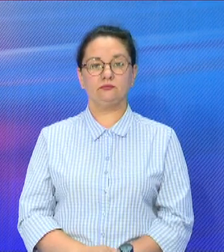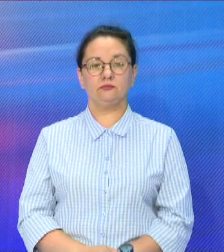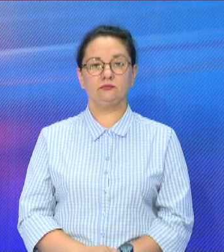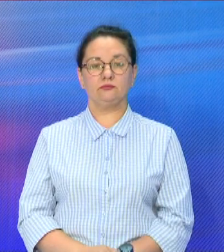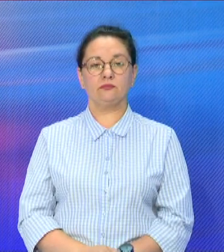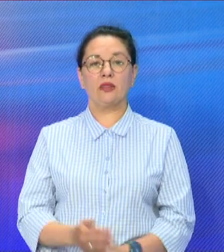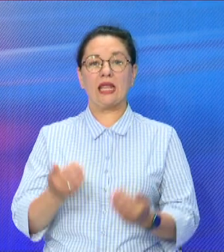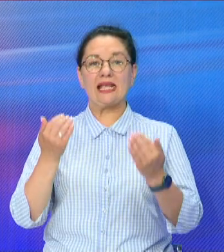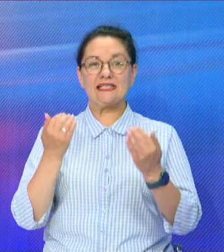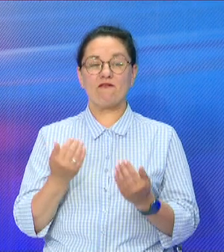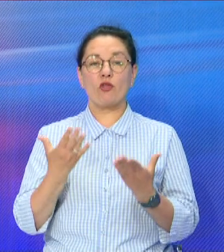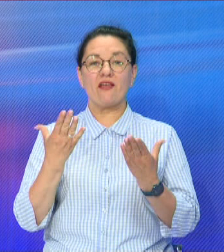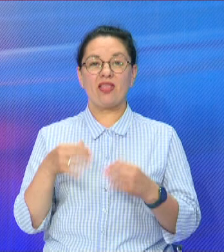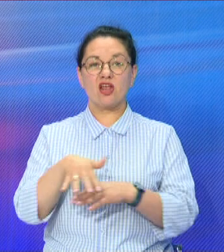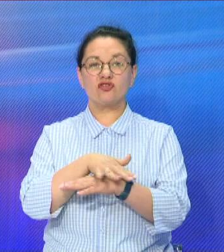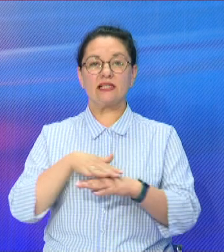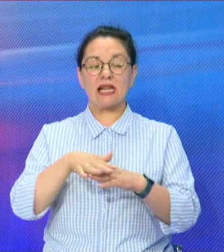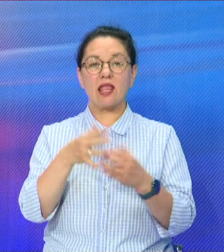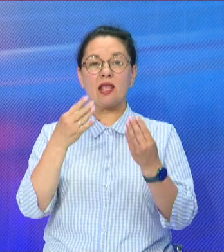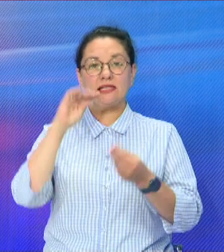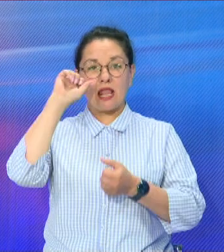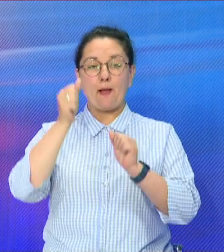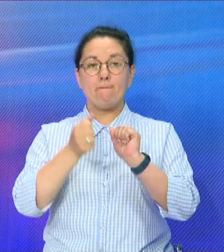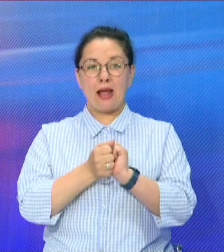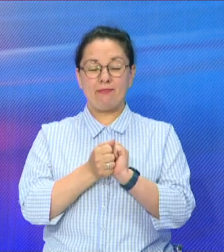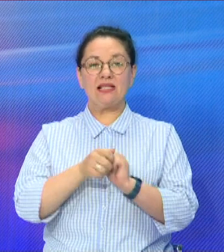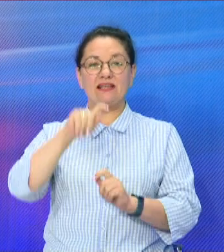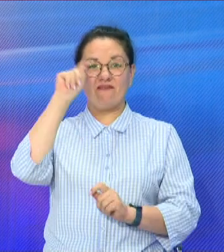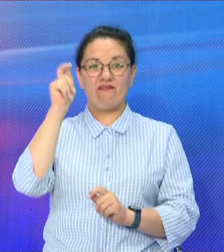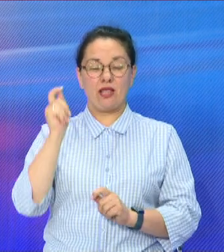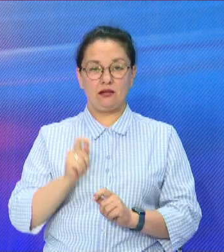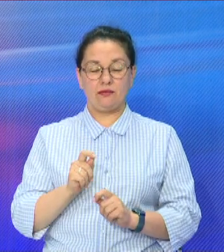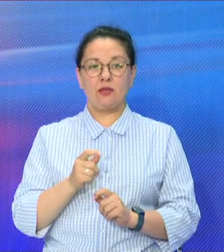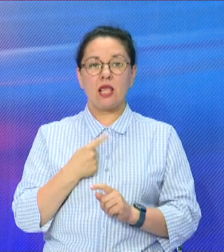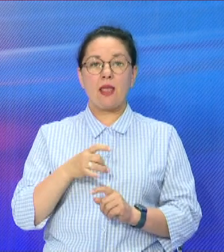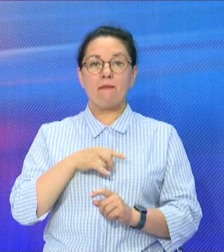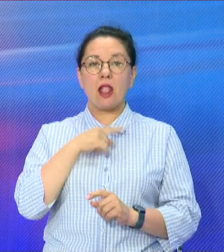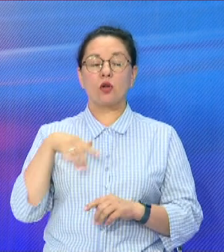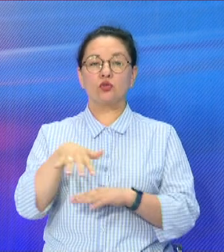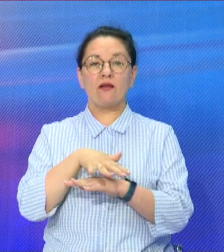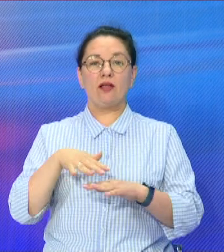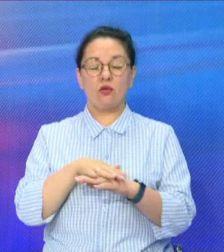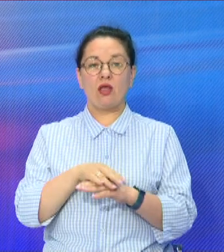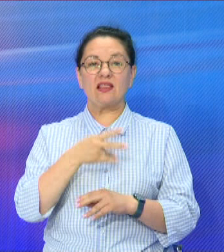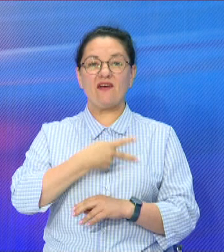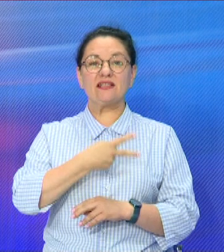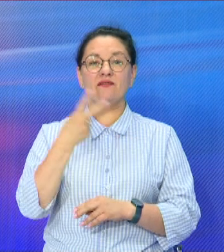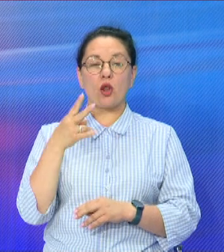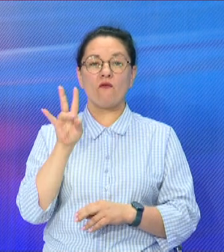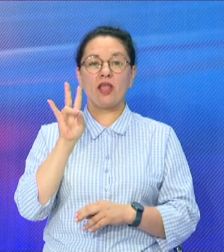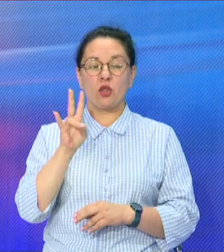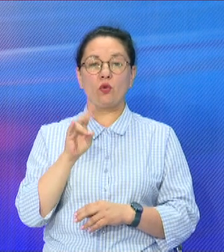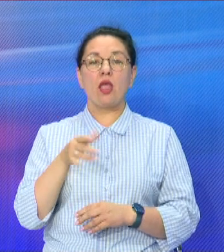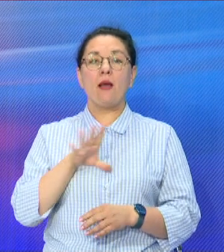сегодня у нашей крайне день памяти их where великое чиной войны и геноцида белорусского народа мин авито 20 другого червиния